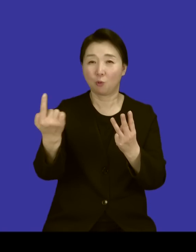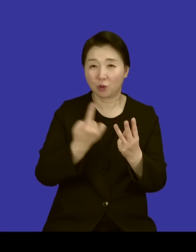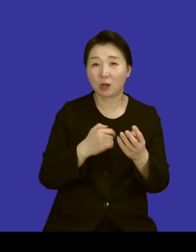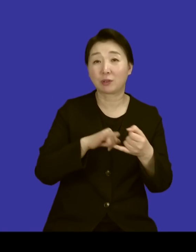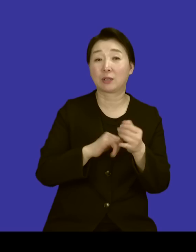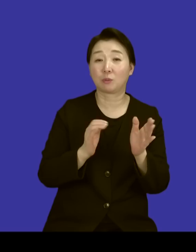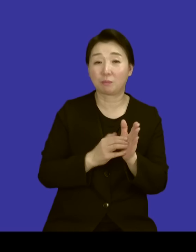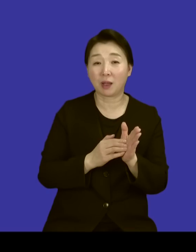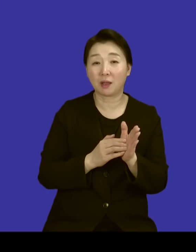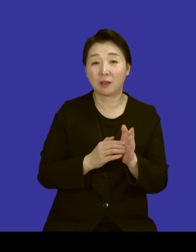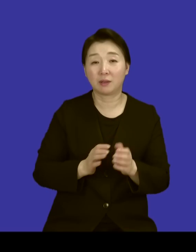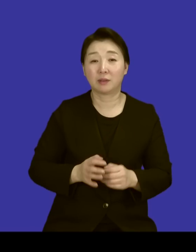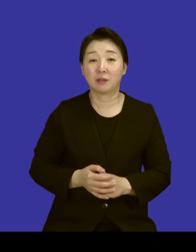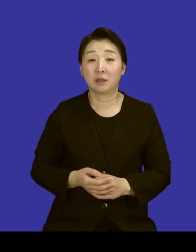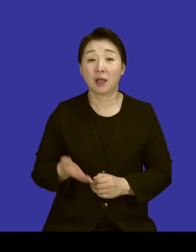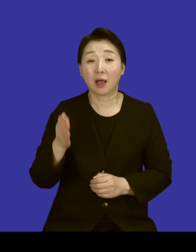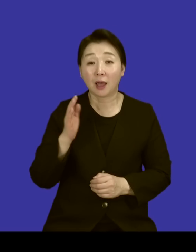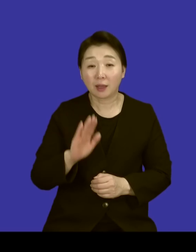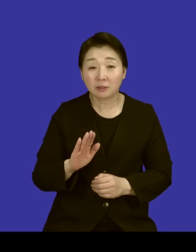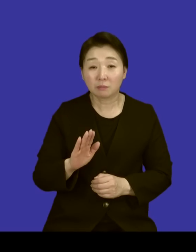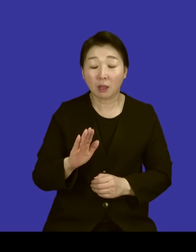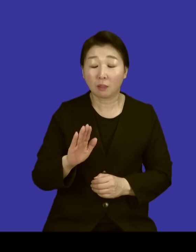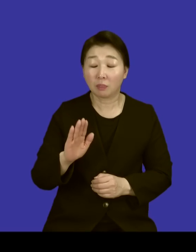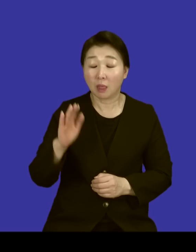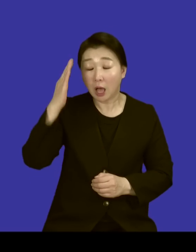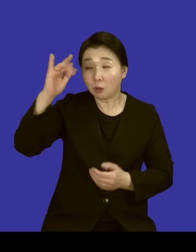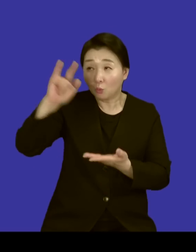했는데 예. 출국 한 달 전에 와이프가 못 가겠대요.